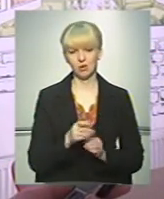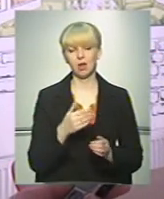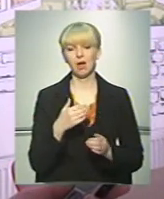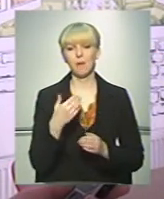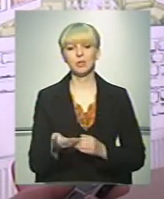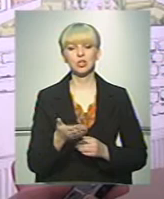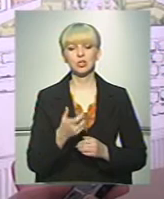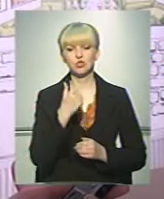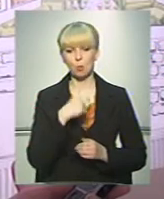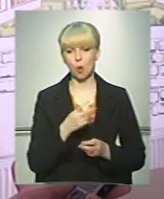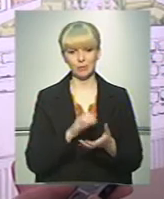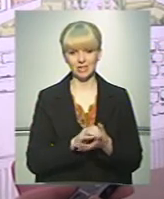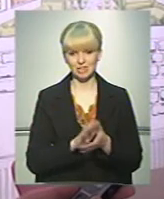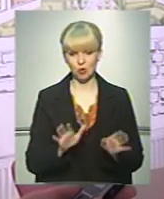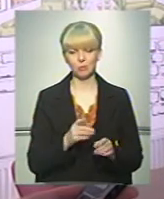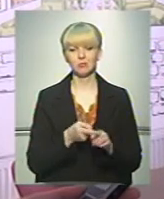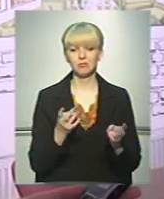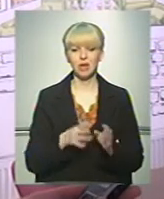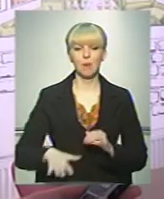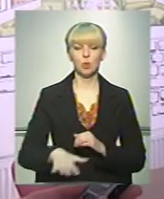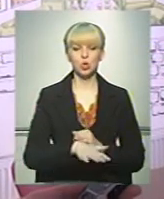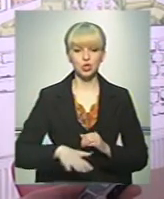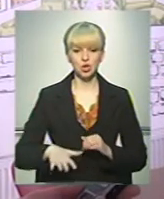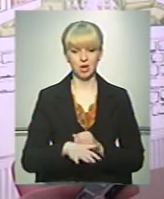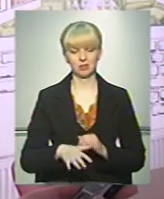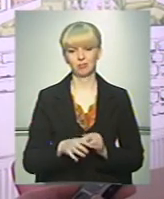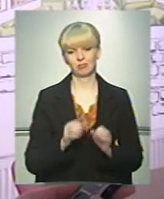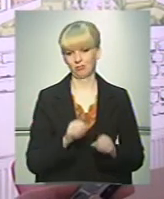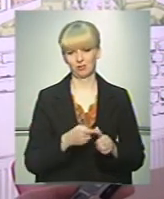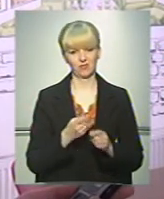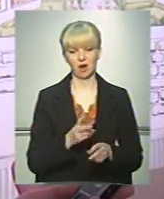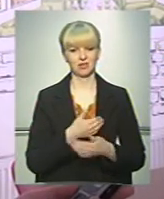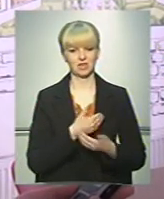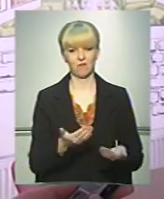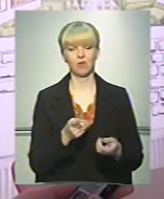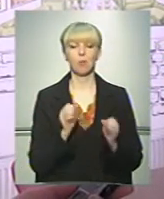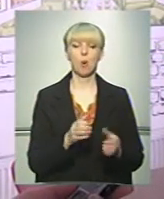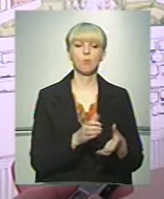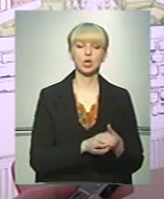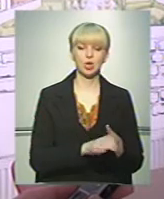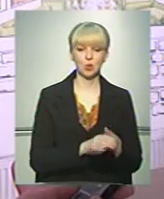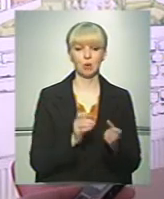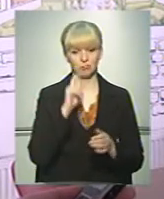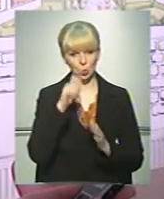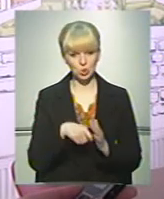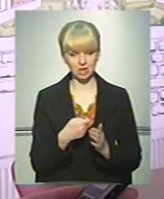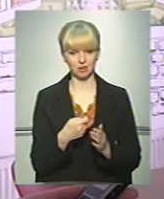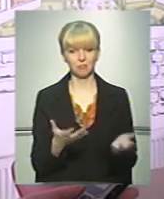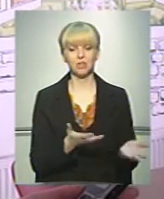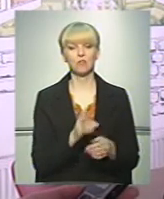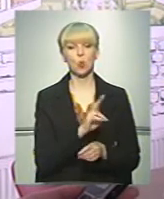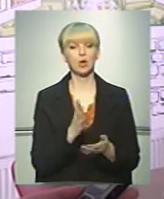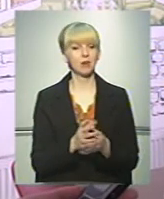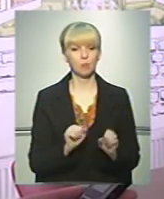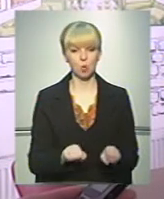собою не знайомі. Тому їм потрібна така площадка, платформа, можна назвати як завгодно це, де вони зможуть перезнайомитись, дізнатися, які в кого